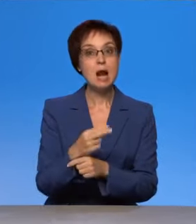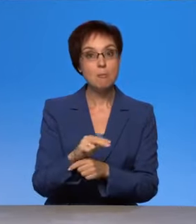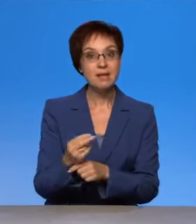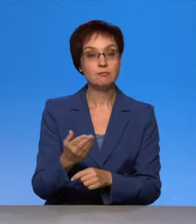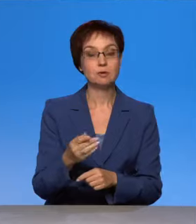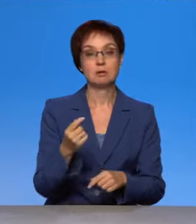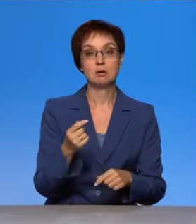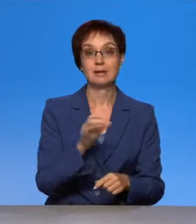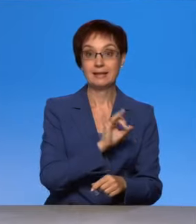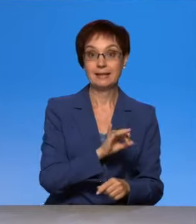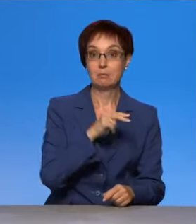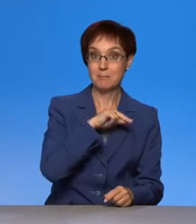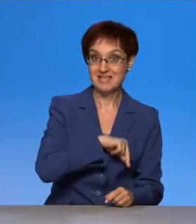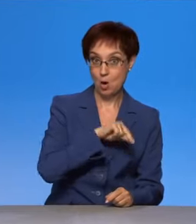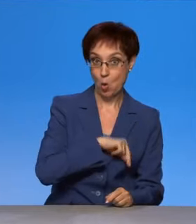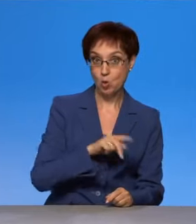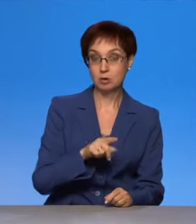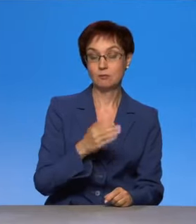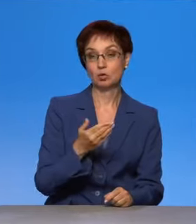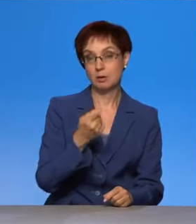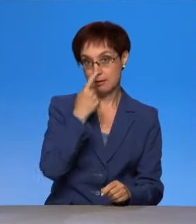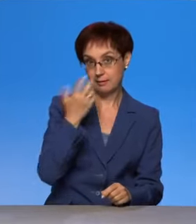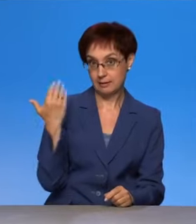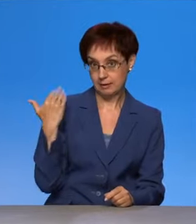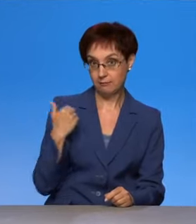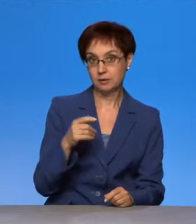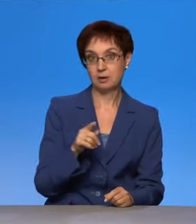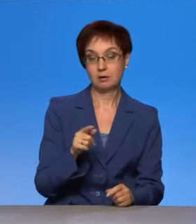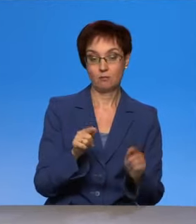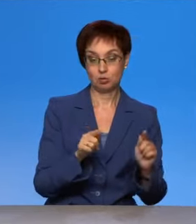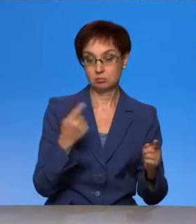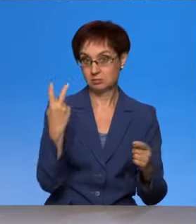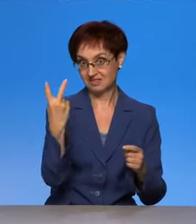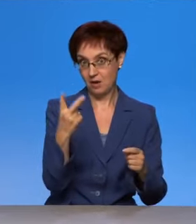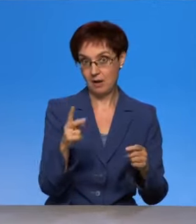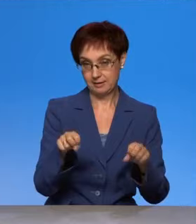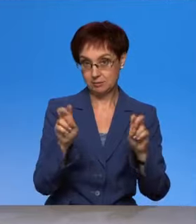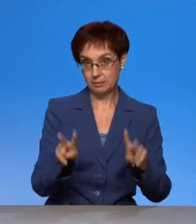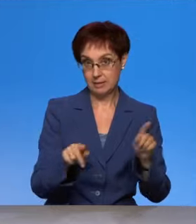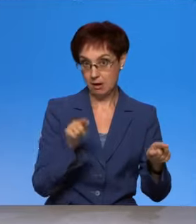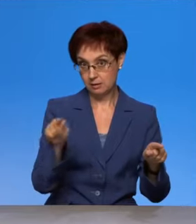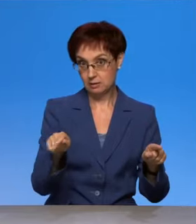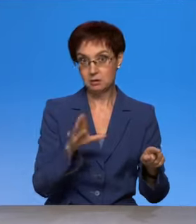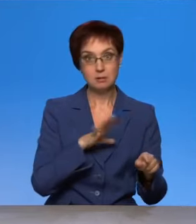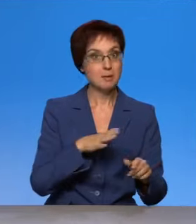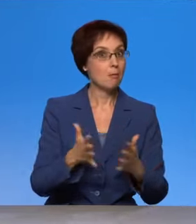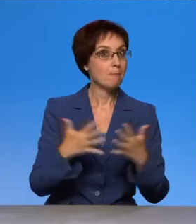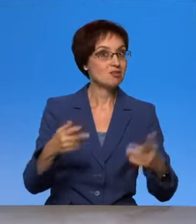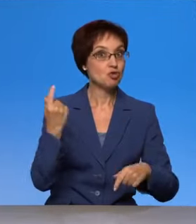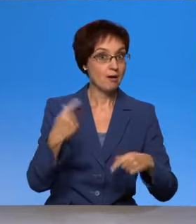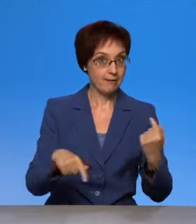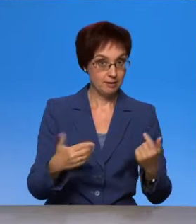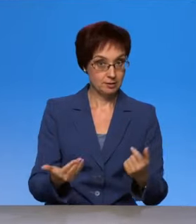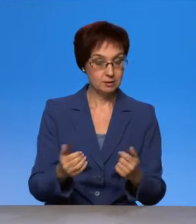Потому что примерно года, может быть, 2-2,5 назад вот эту вот специальность психотерапевта вывели из